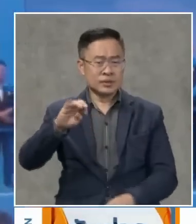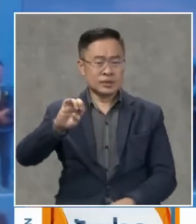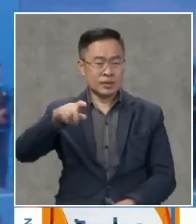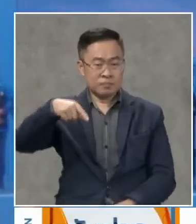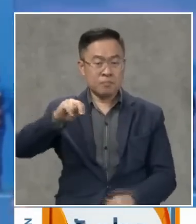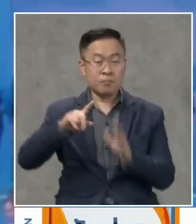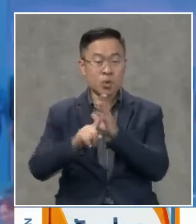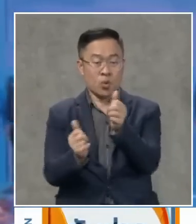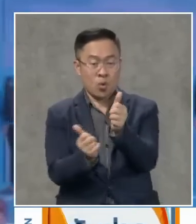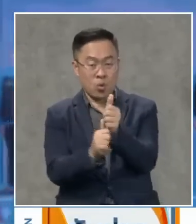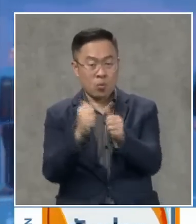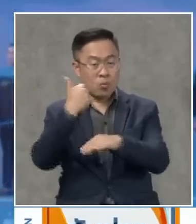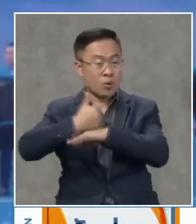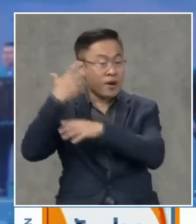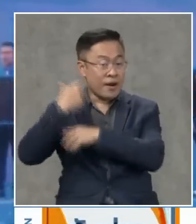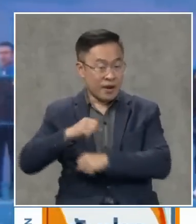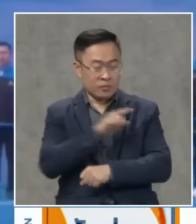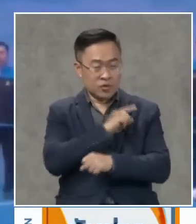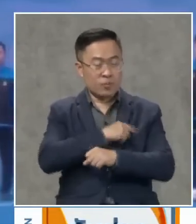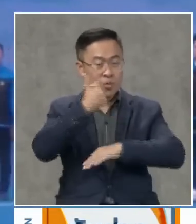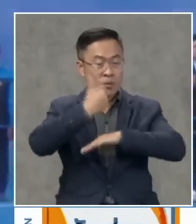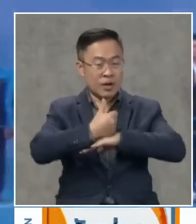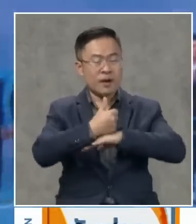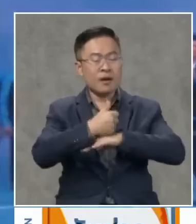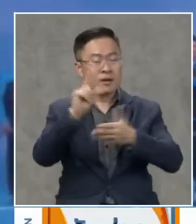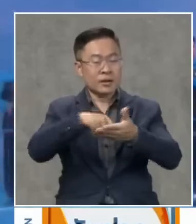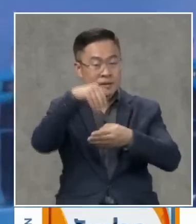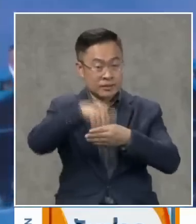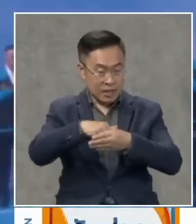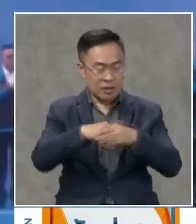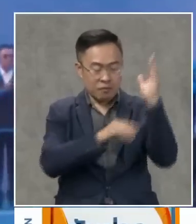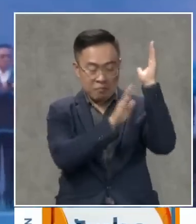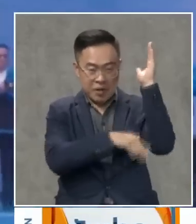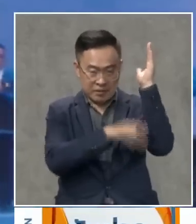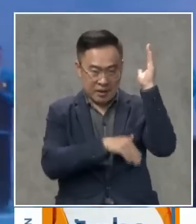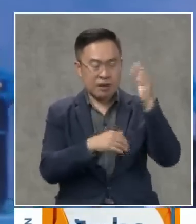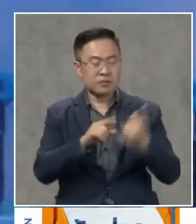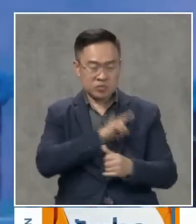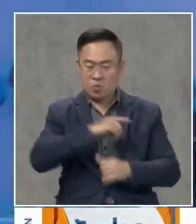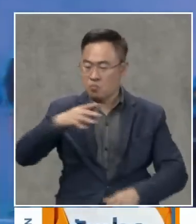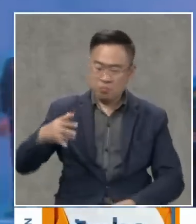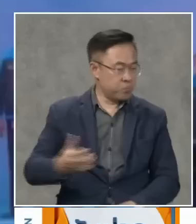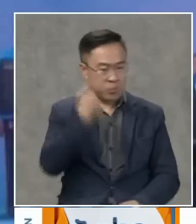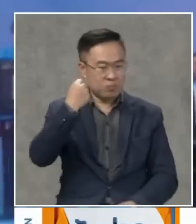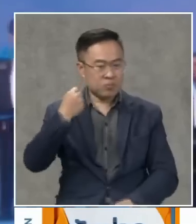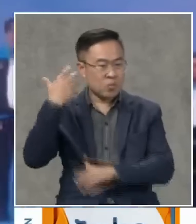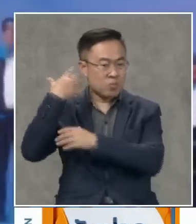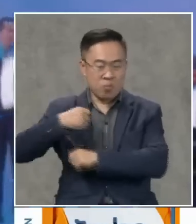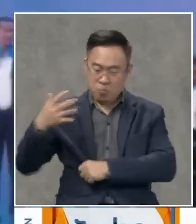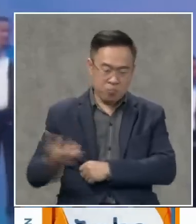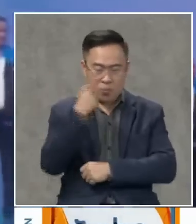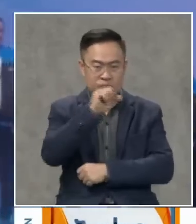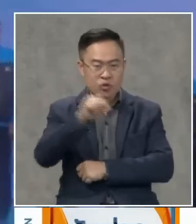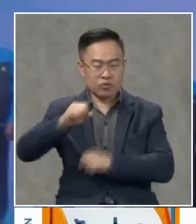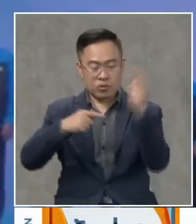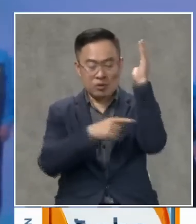ามณีรองหัวหน้าพรรคและผู้อำนวยการการเลือกตั้งประกาศชัดเจนจะทวงคืนพื้นที่สงขลาให้กับพรรคประชาธิปัตย์ให้ได้ห